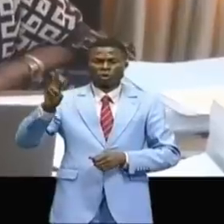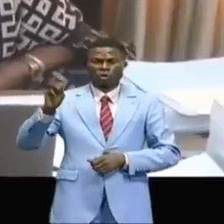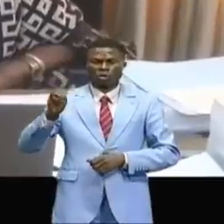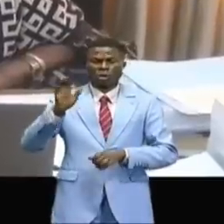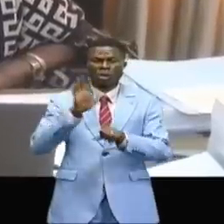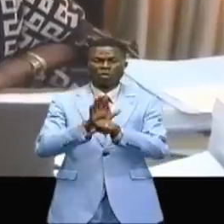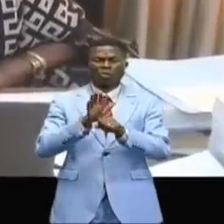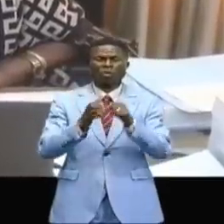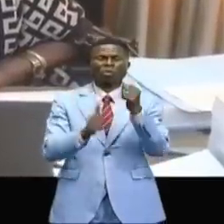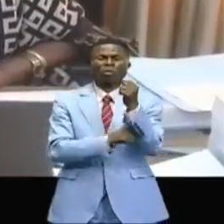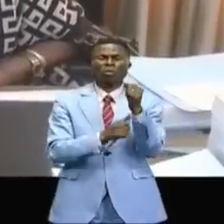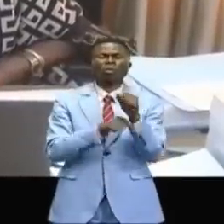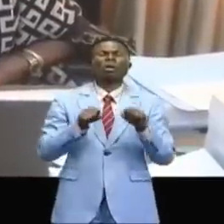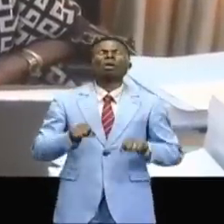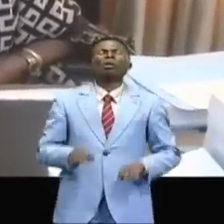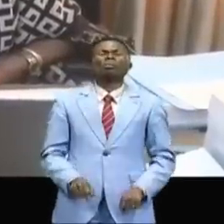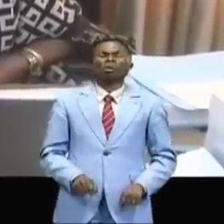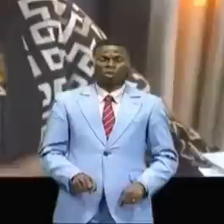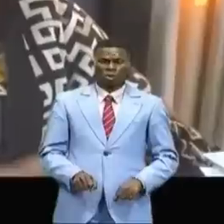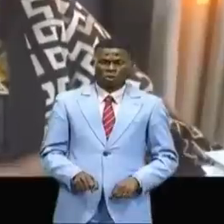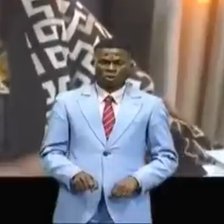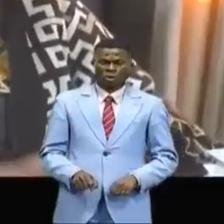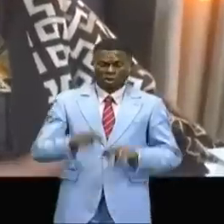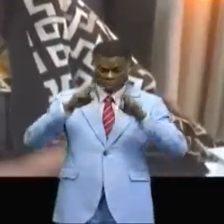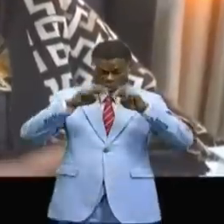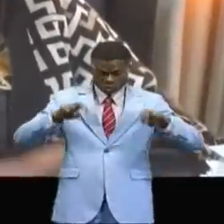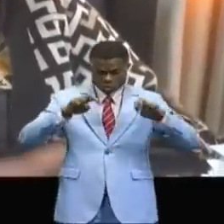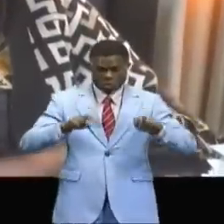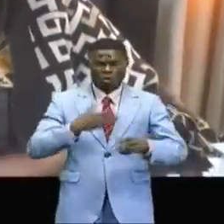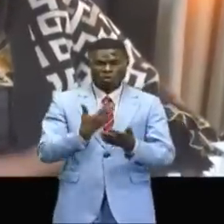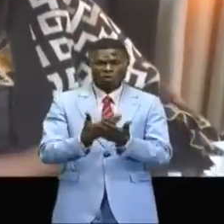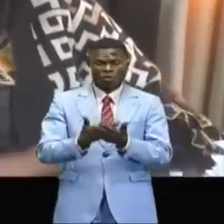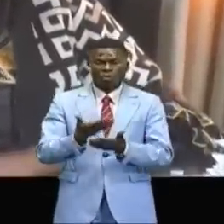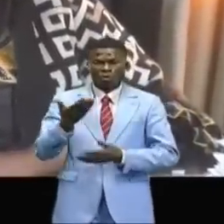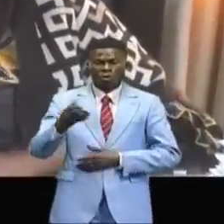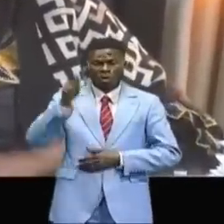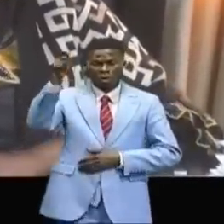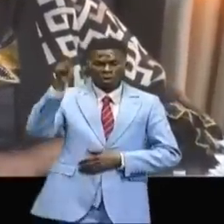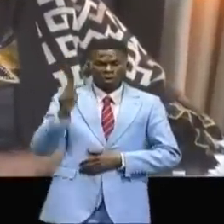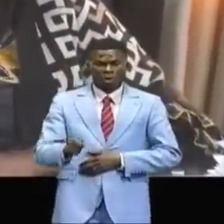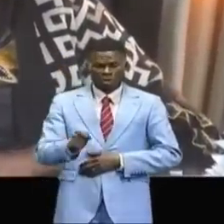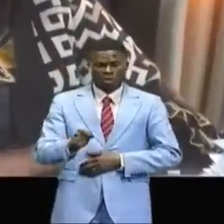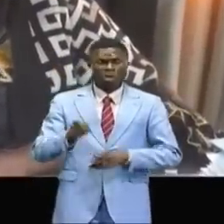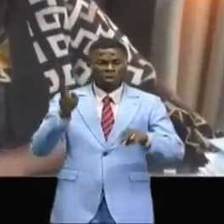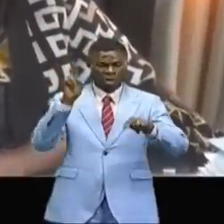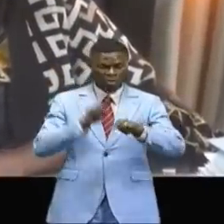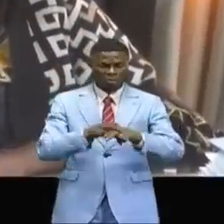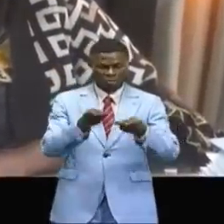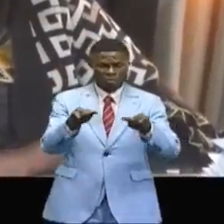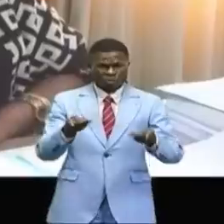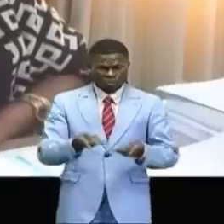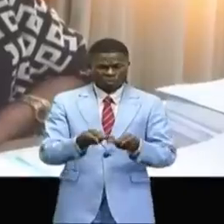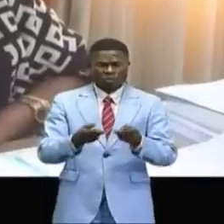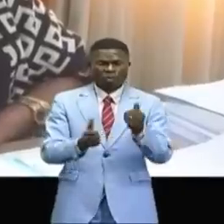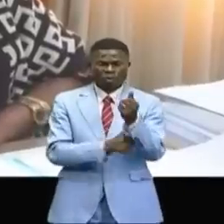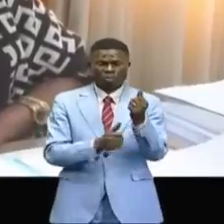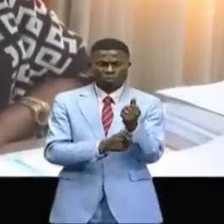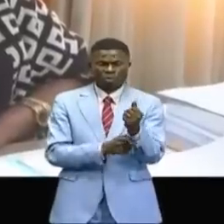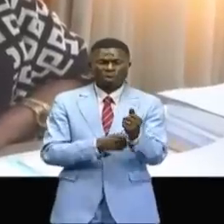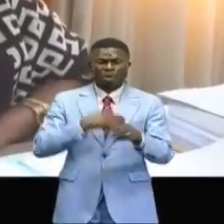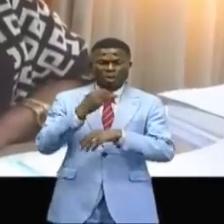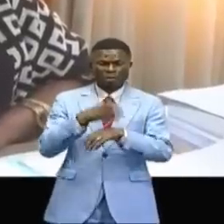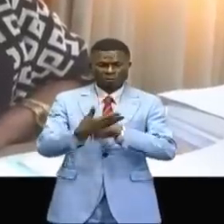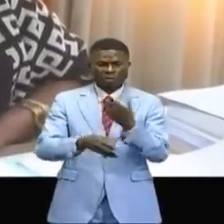de compatriotes ont perdu la vie. Des enquêtes ont été diligentées et nos forces armées sont sur le trousse de ceux qui ont perpétré ces